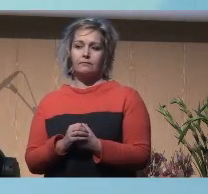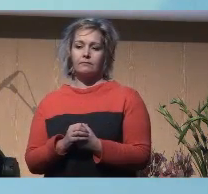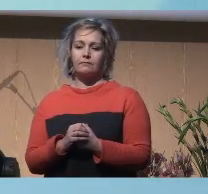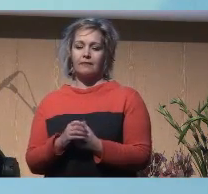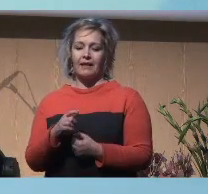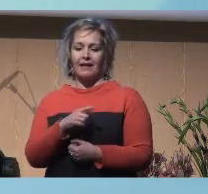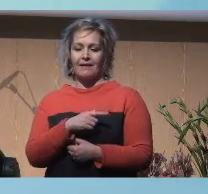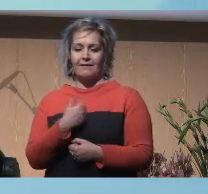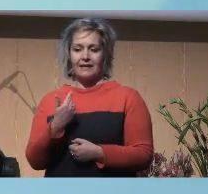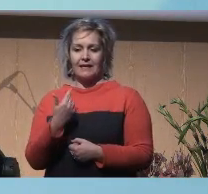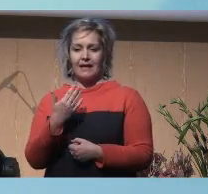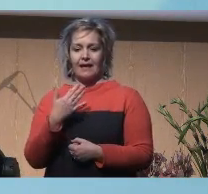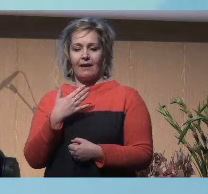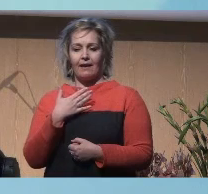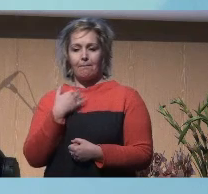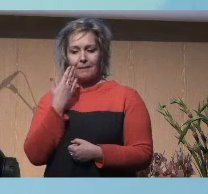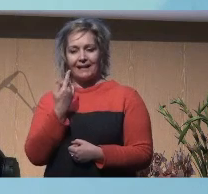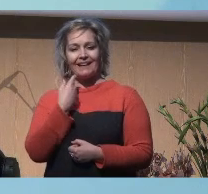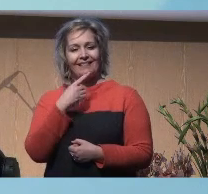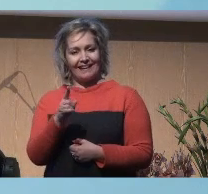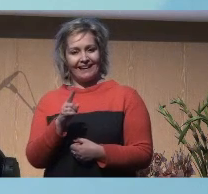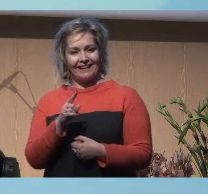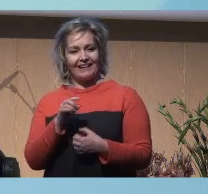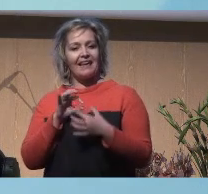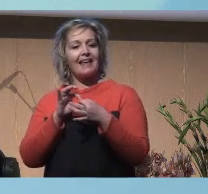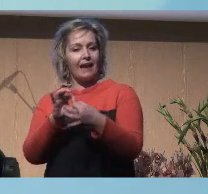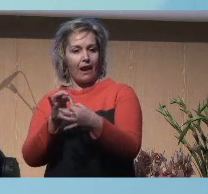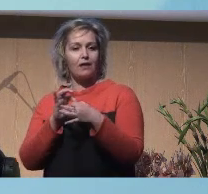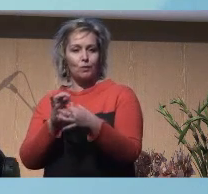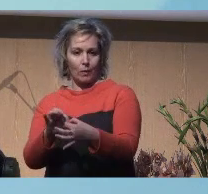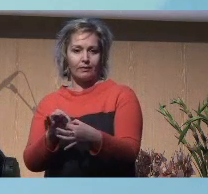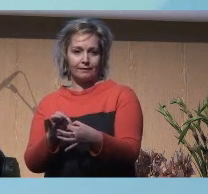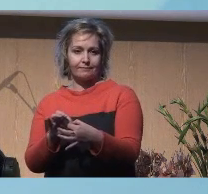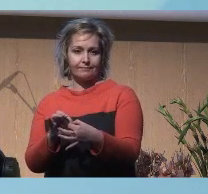Vi blir til i relasjoner.